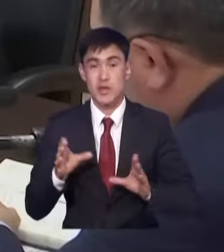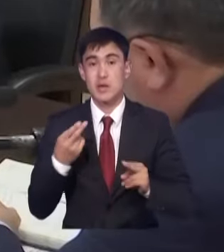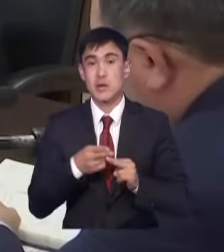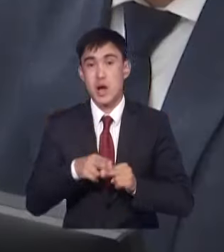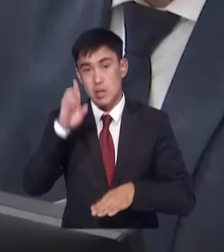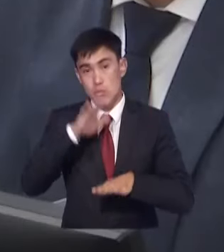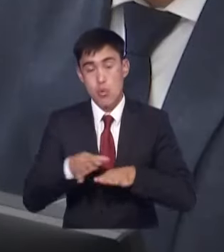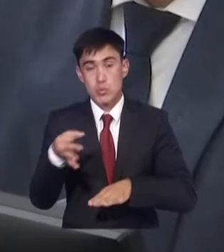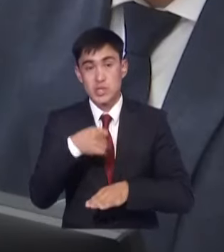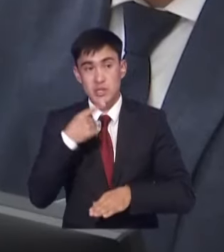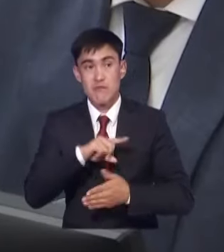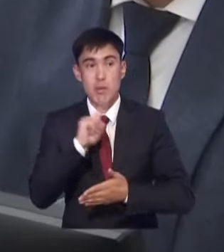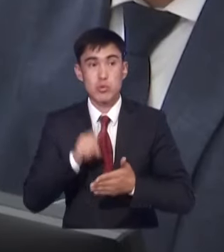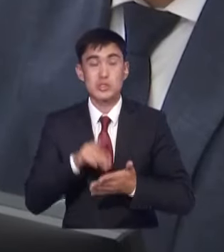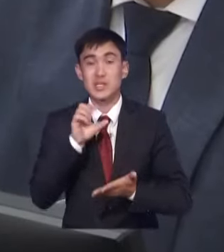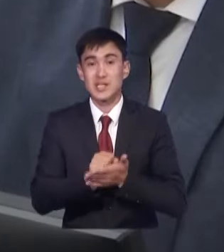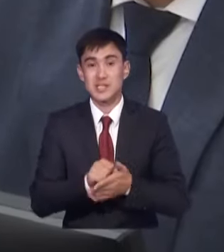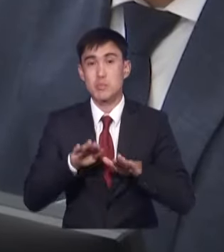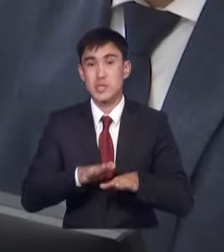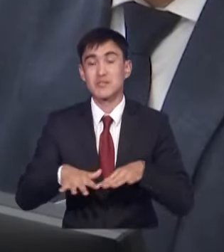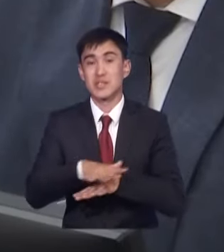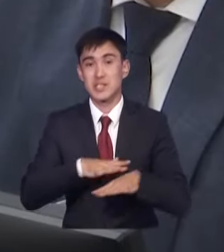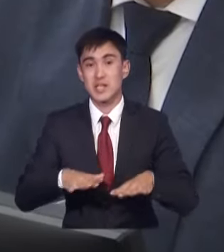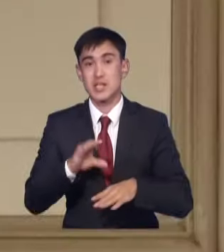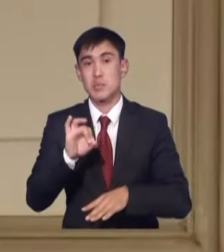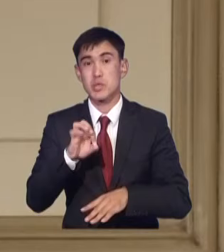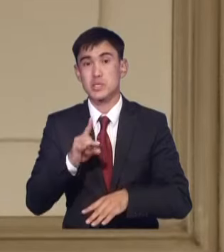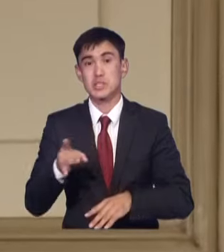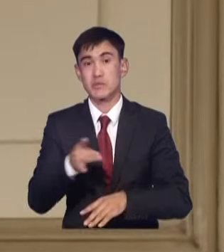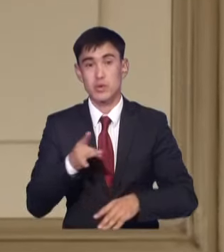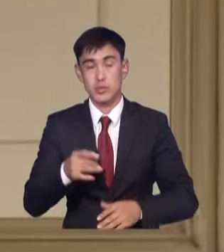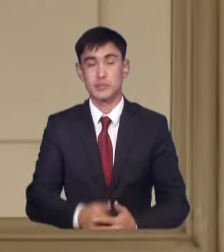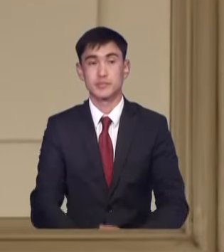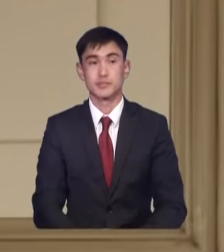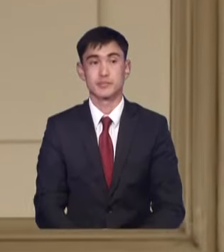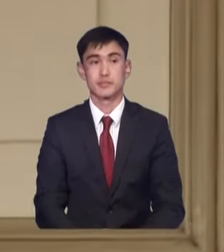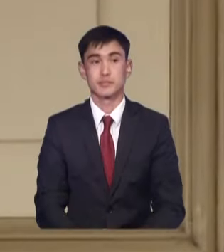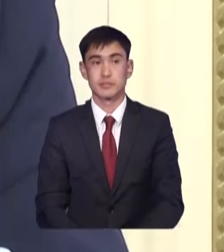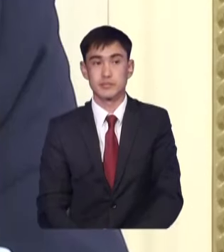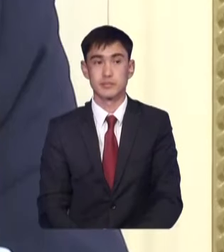тем Аким области отметил вопрос занятости местного населения и казахского района